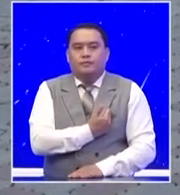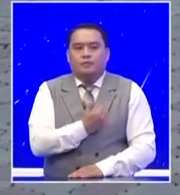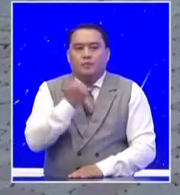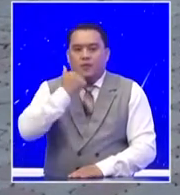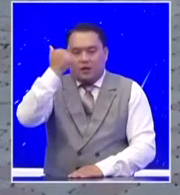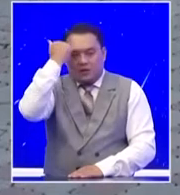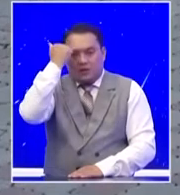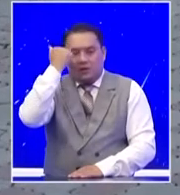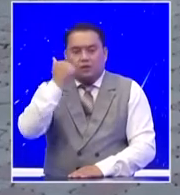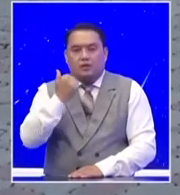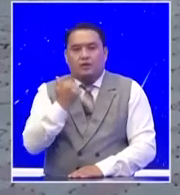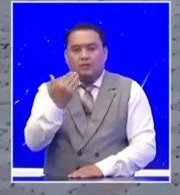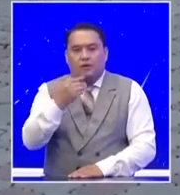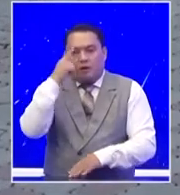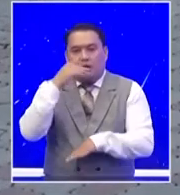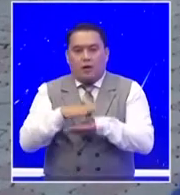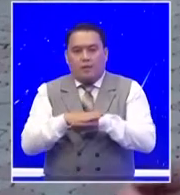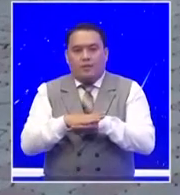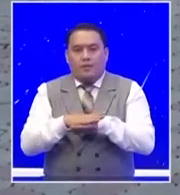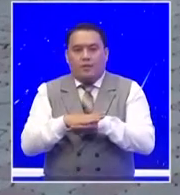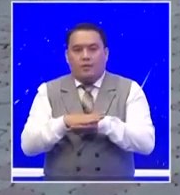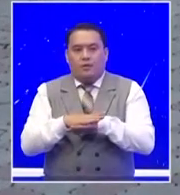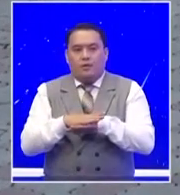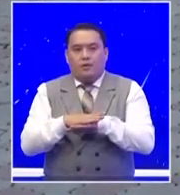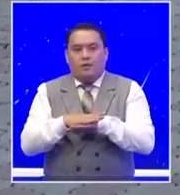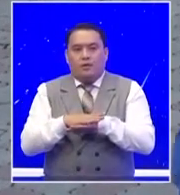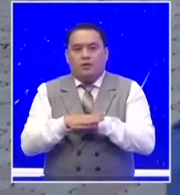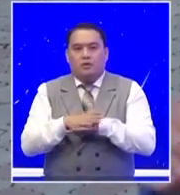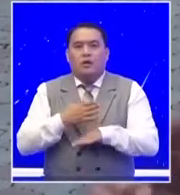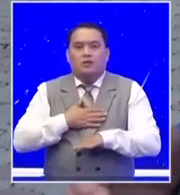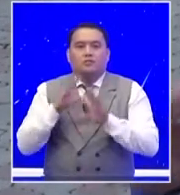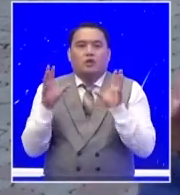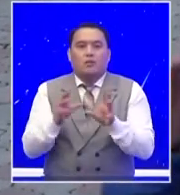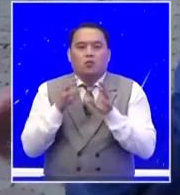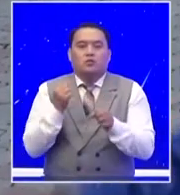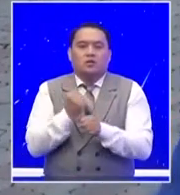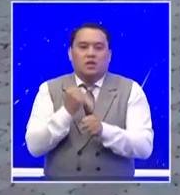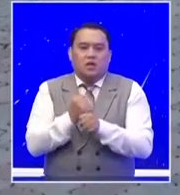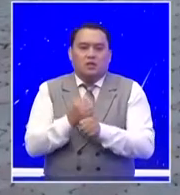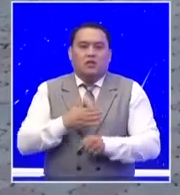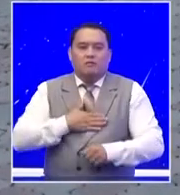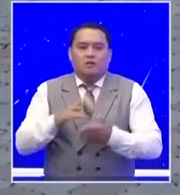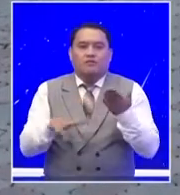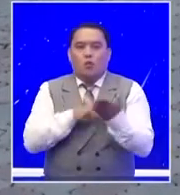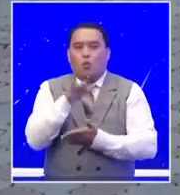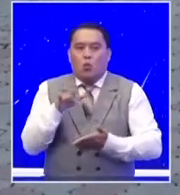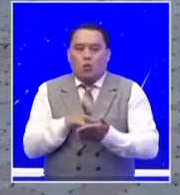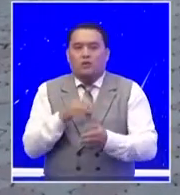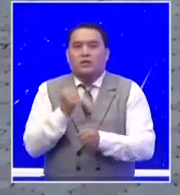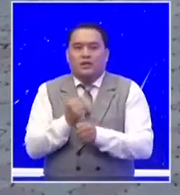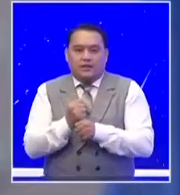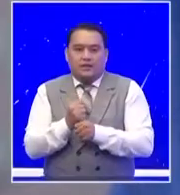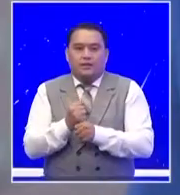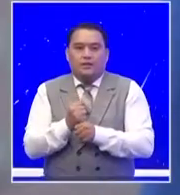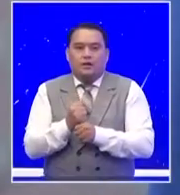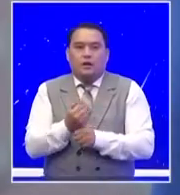благодаря... сказать, что благодаря акиму, который для нас все делает, для благоустройства города все делает.